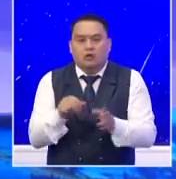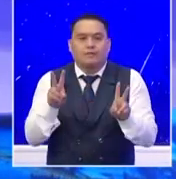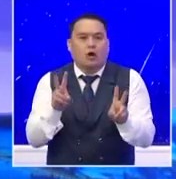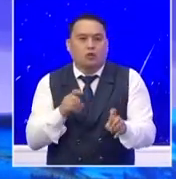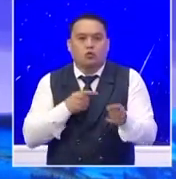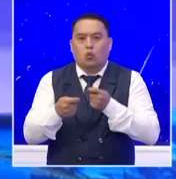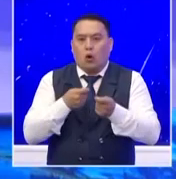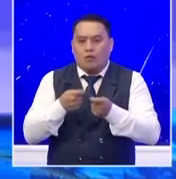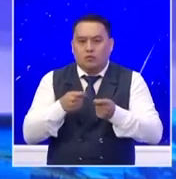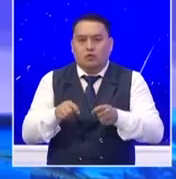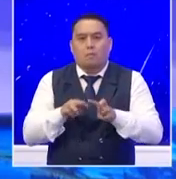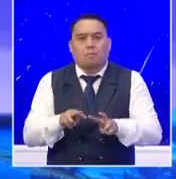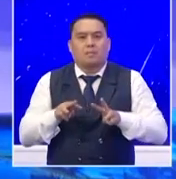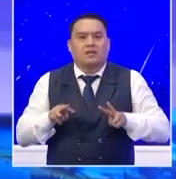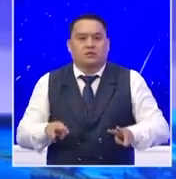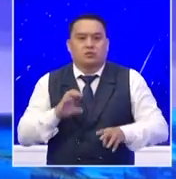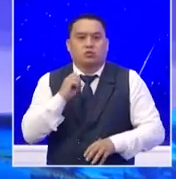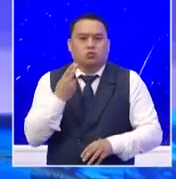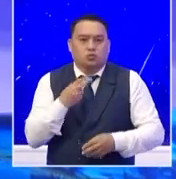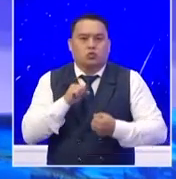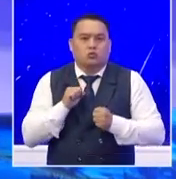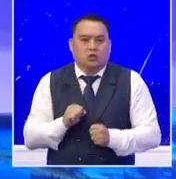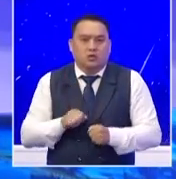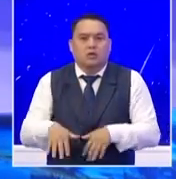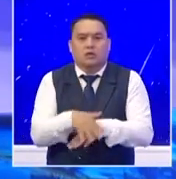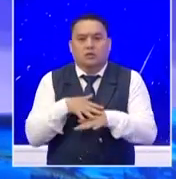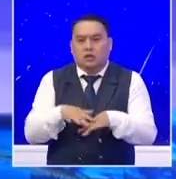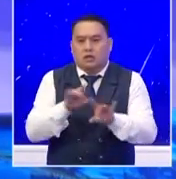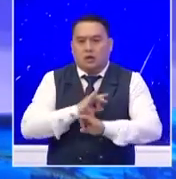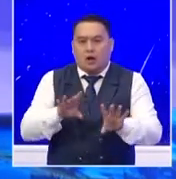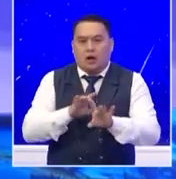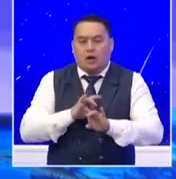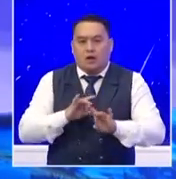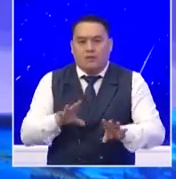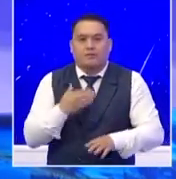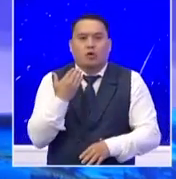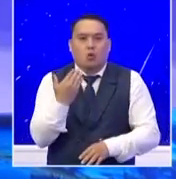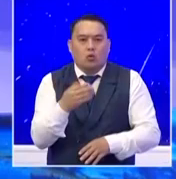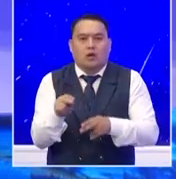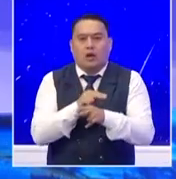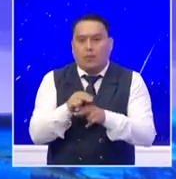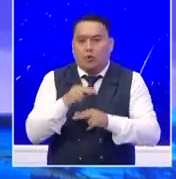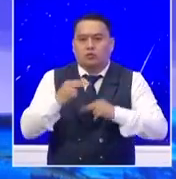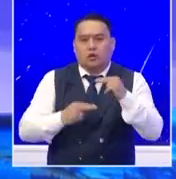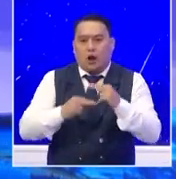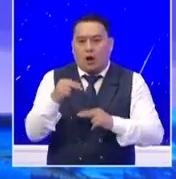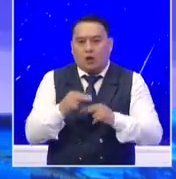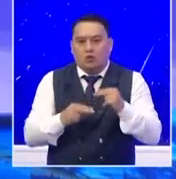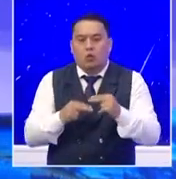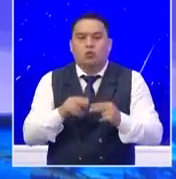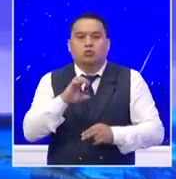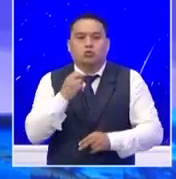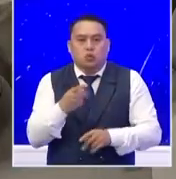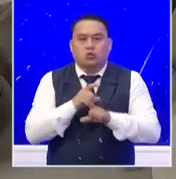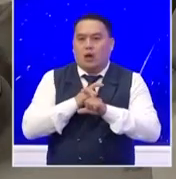заседании правительства сообщил министр труда и социальной защиты населения. По словам Биржана Нурымбетова, ремонту и строительству подвергнутся